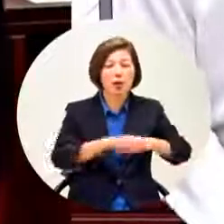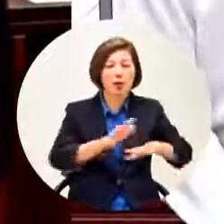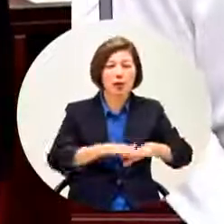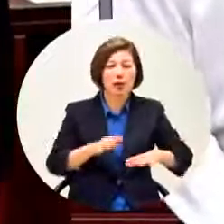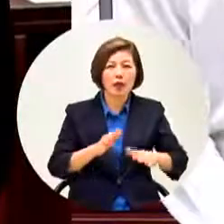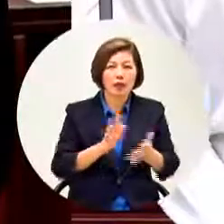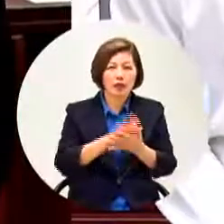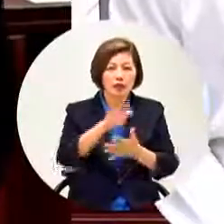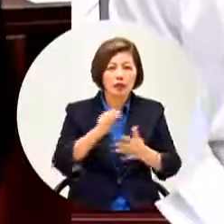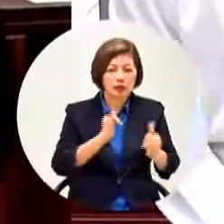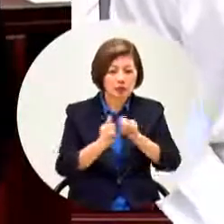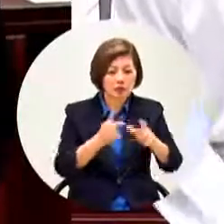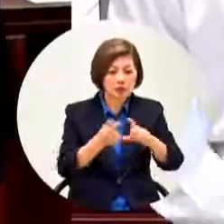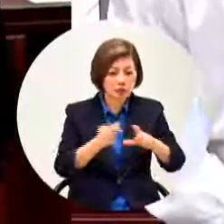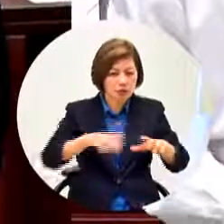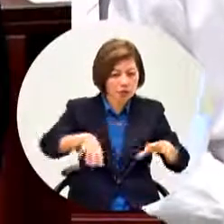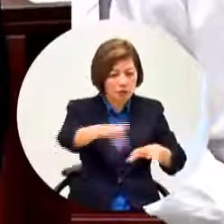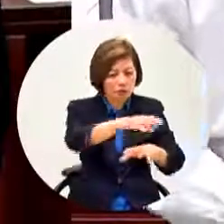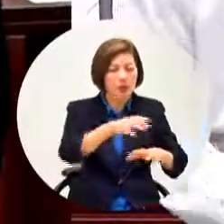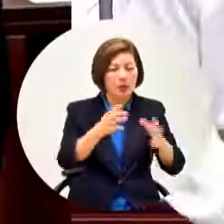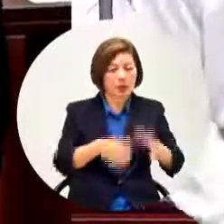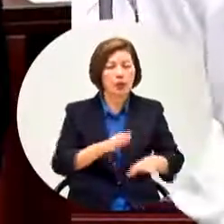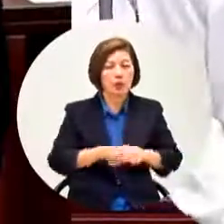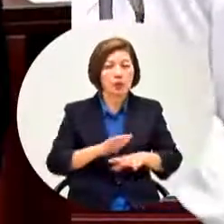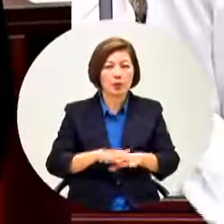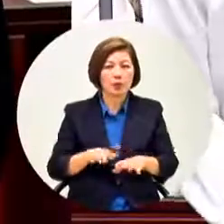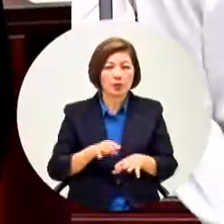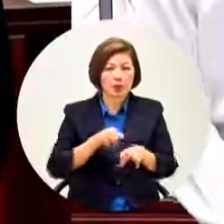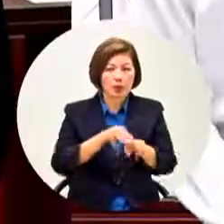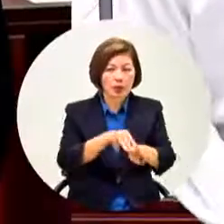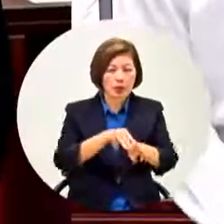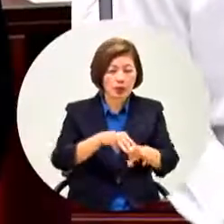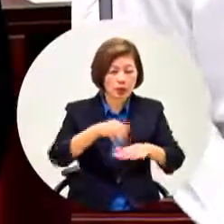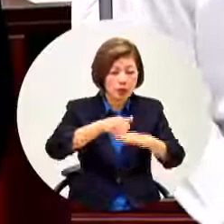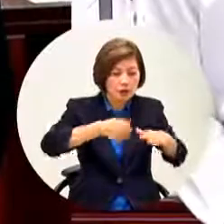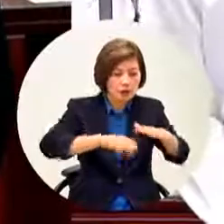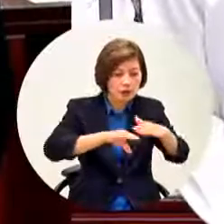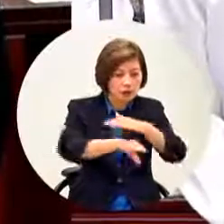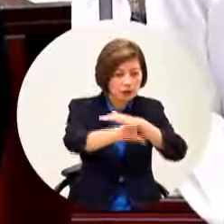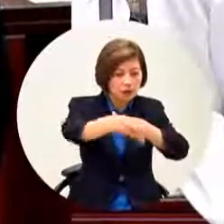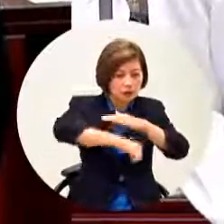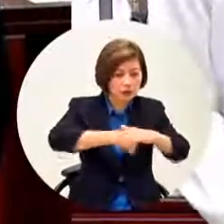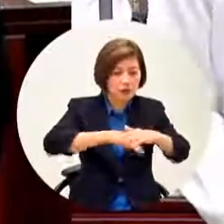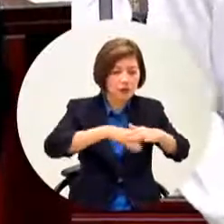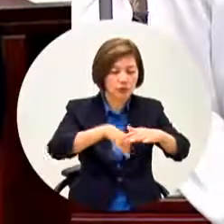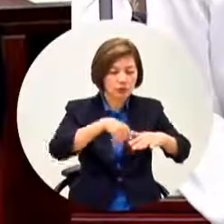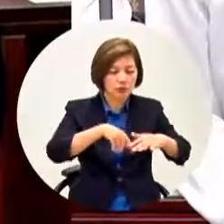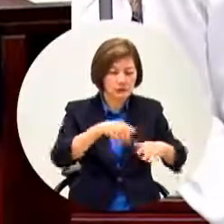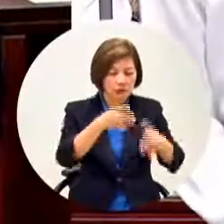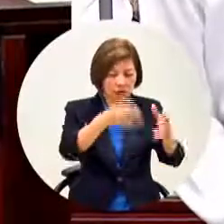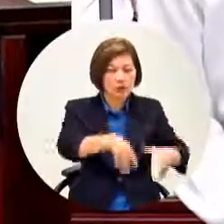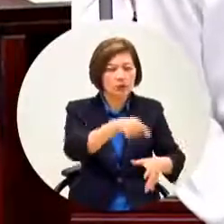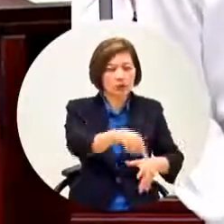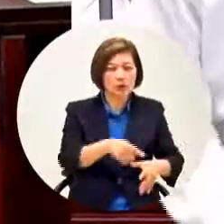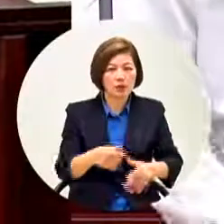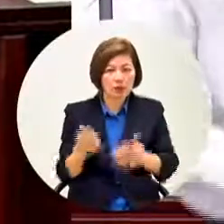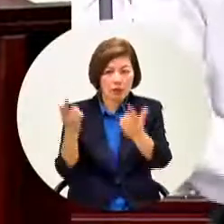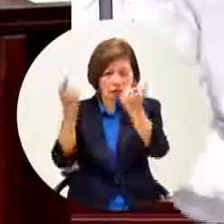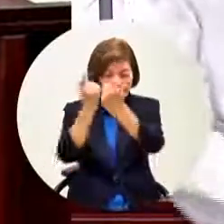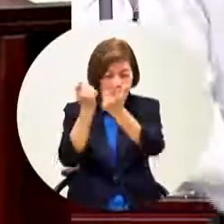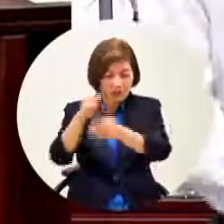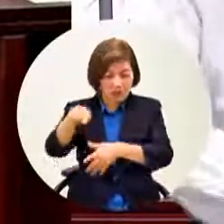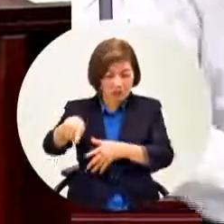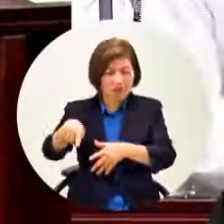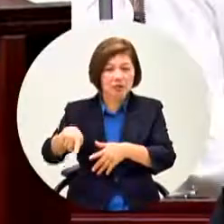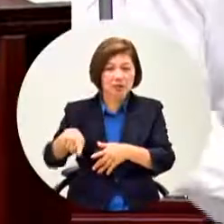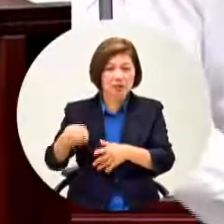哈，在这个地方集居，所以目前出入口是布设在这个地方。那另外，因为北侧这个地方目前碰到的困难是，它是一